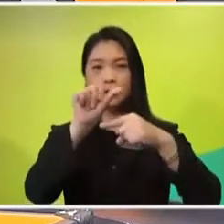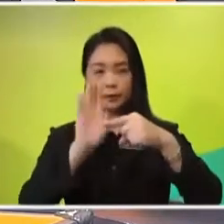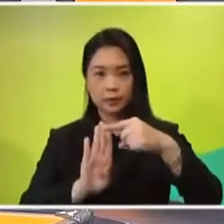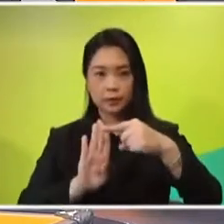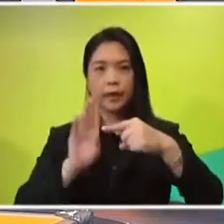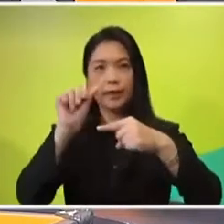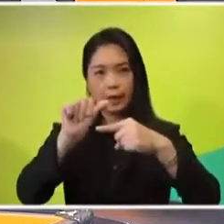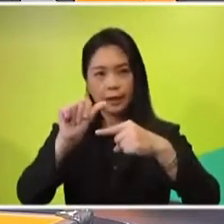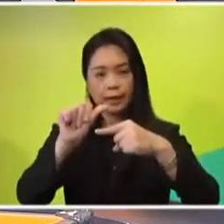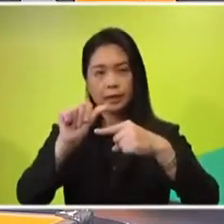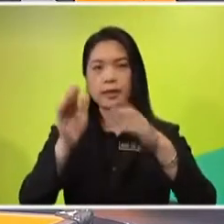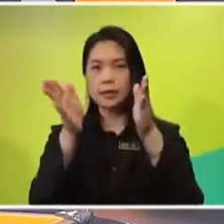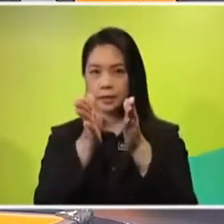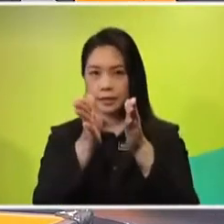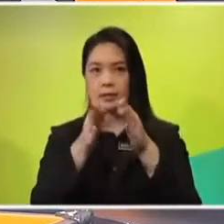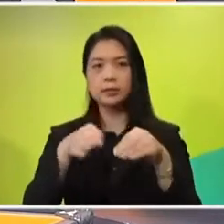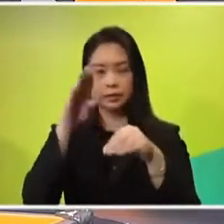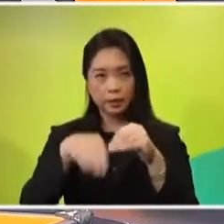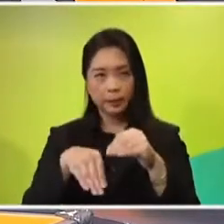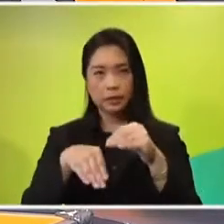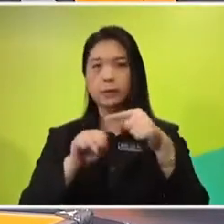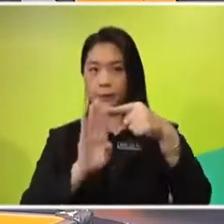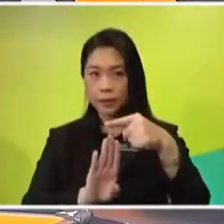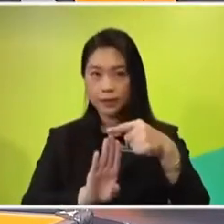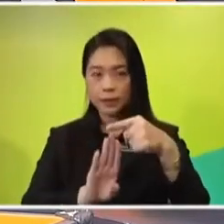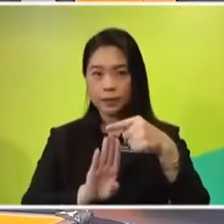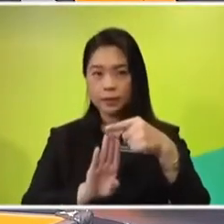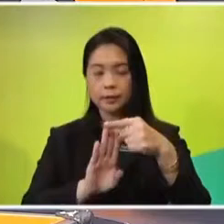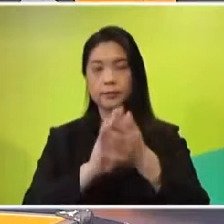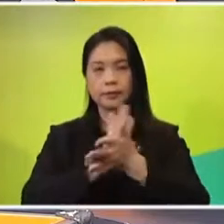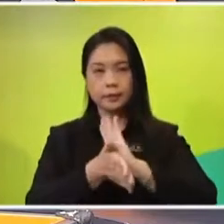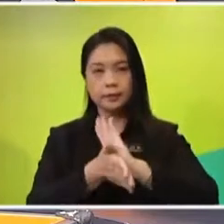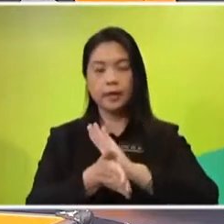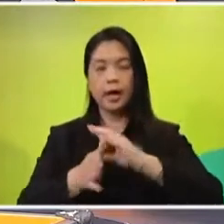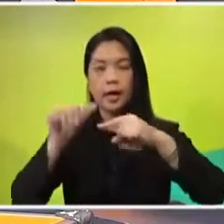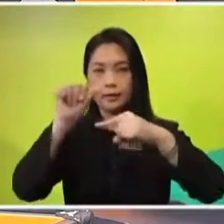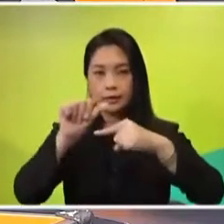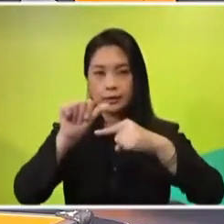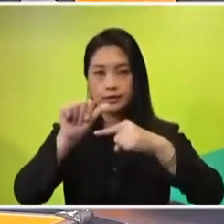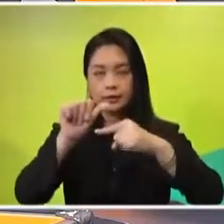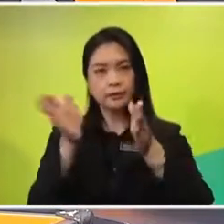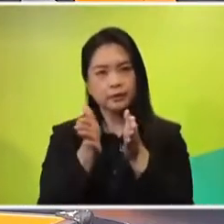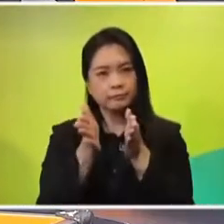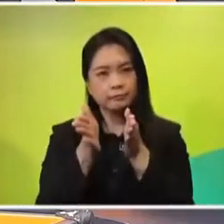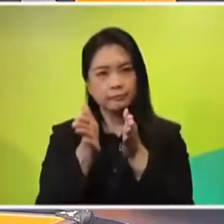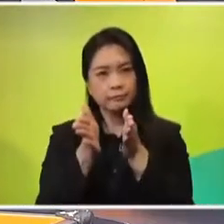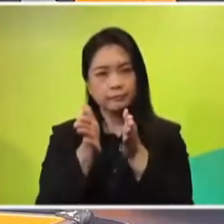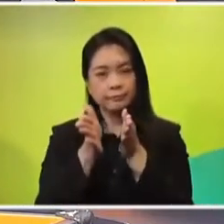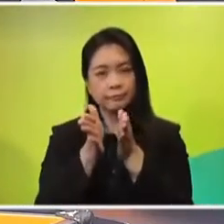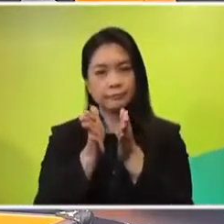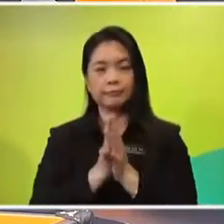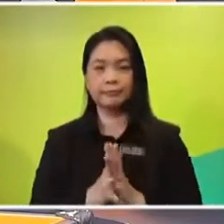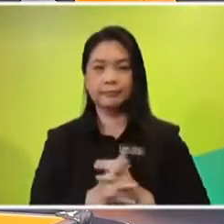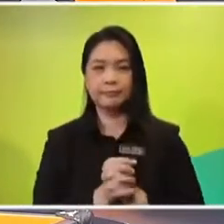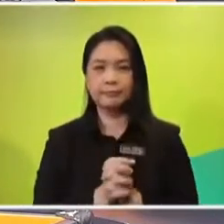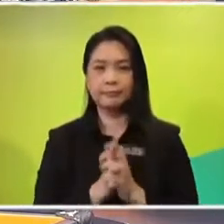lebih kecil daripada penyebut. Betul, Mira. Maksudnya atas lebih kecil daripada bawah. Ya, betul. Okay.